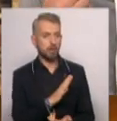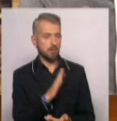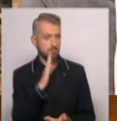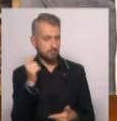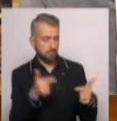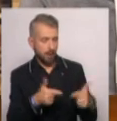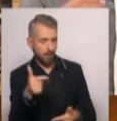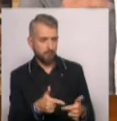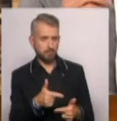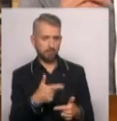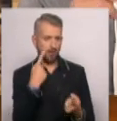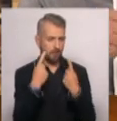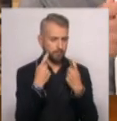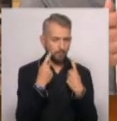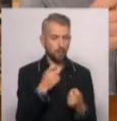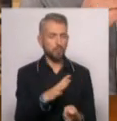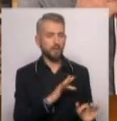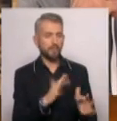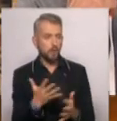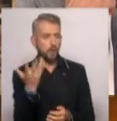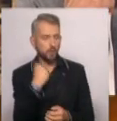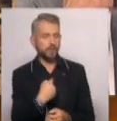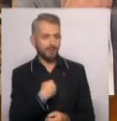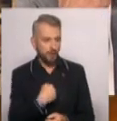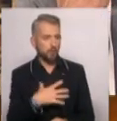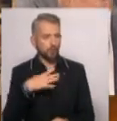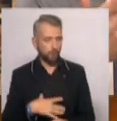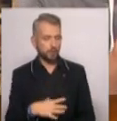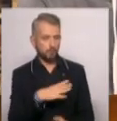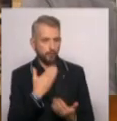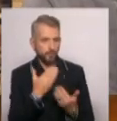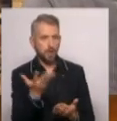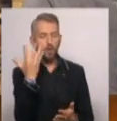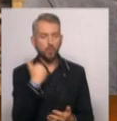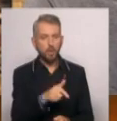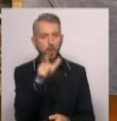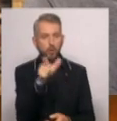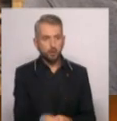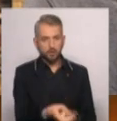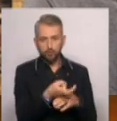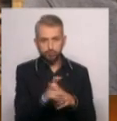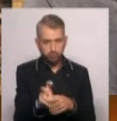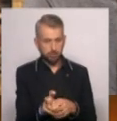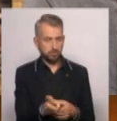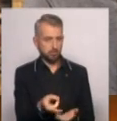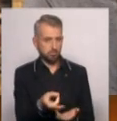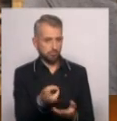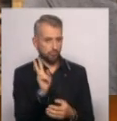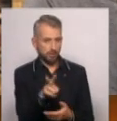і хамство, і були випадки, коли я знову ж таки змушений був звертатись, коли виштовхали людину просто з тролейбусу. Угу.